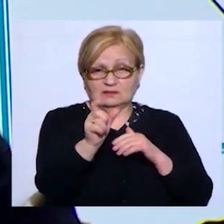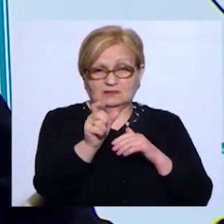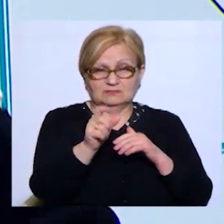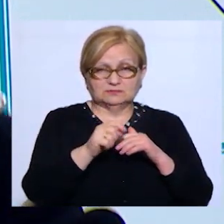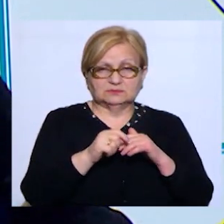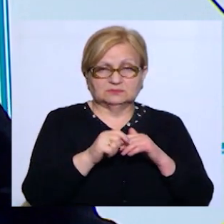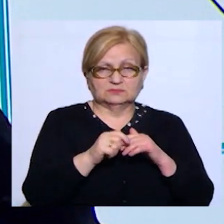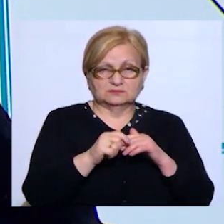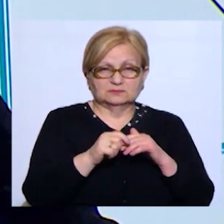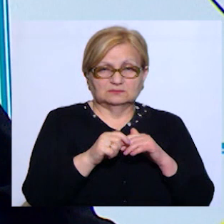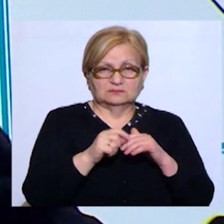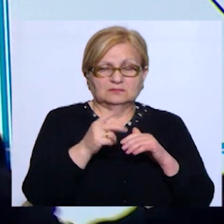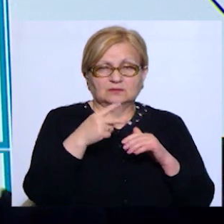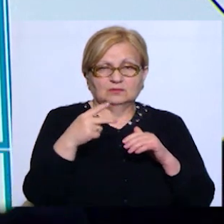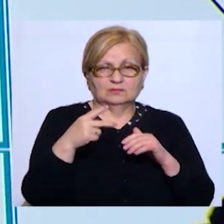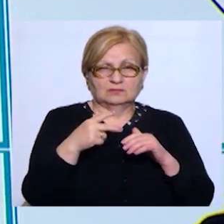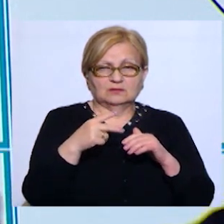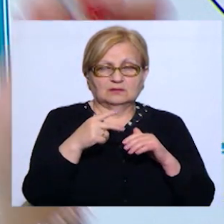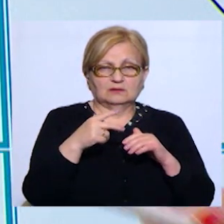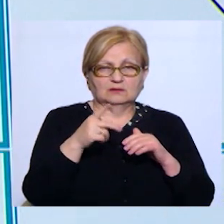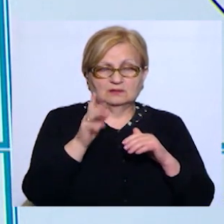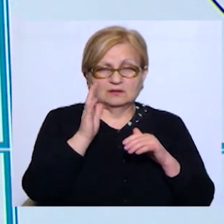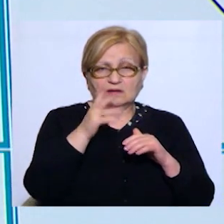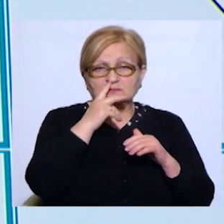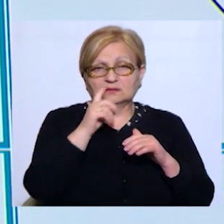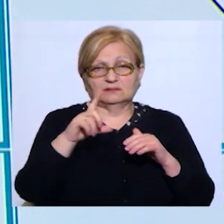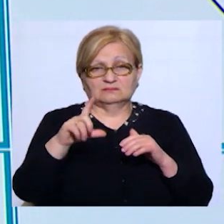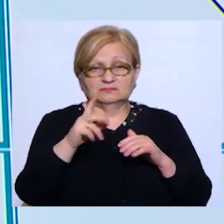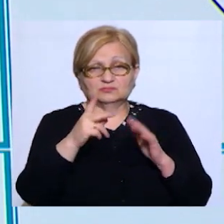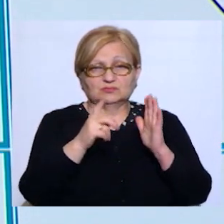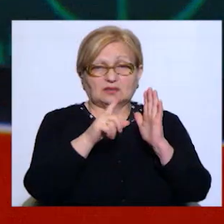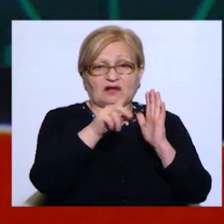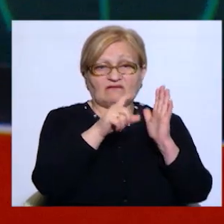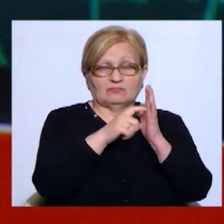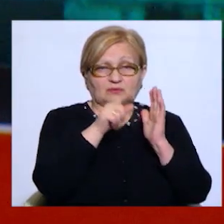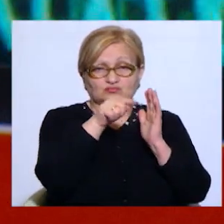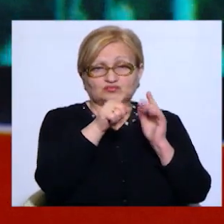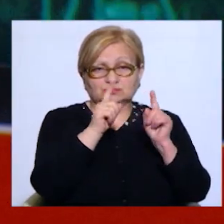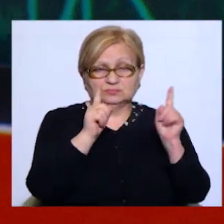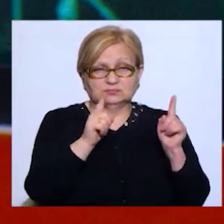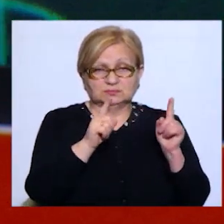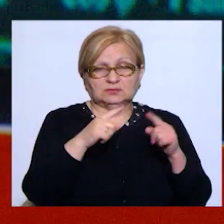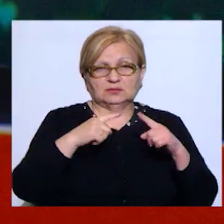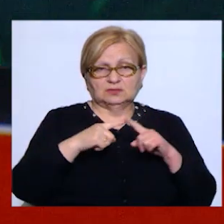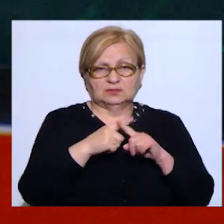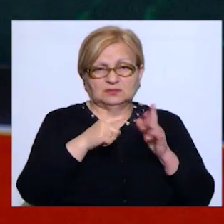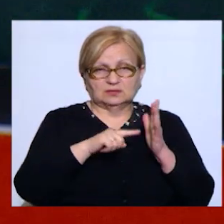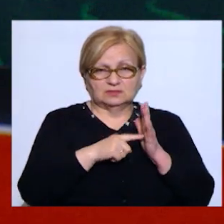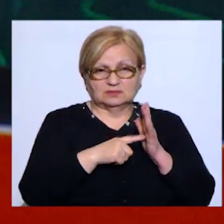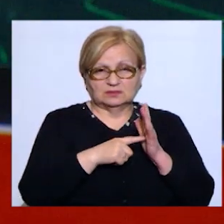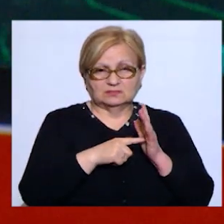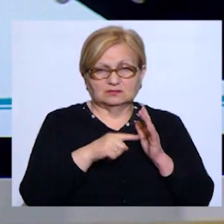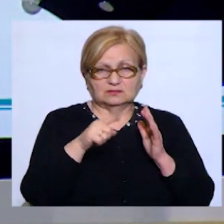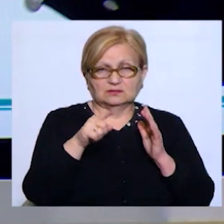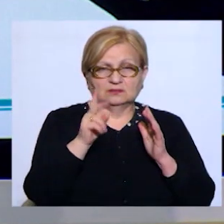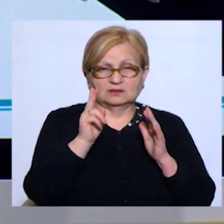ანუ კაცის კვადრატი უდრის კაბე გავამრავლოთ კააზე. როცა გვაქვს ორი მკვეთი წრისადმი გავლებული, მაშინ გვაქვს ესე